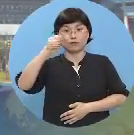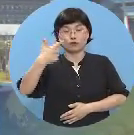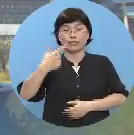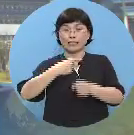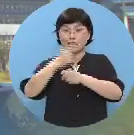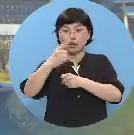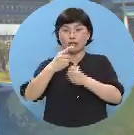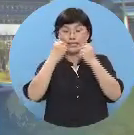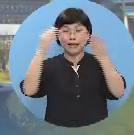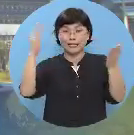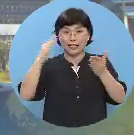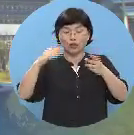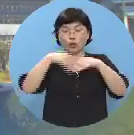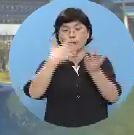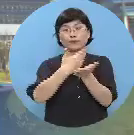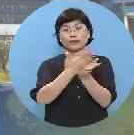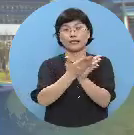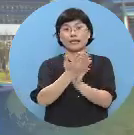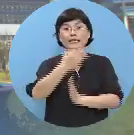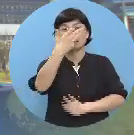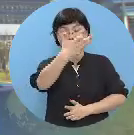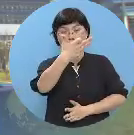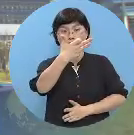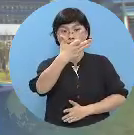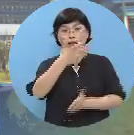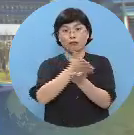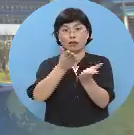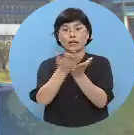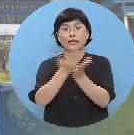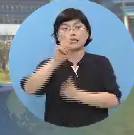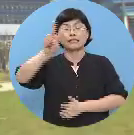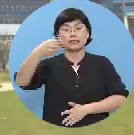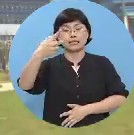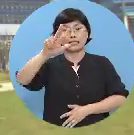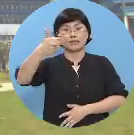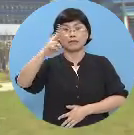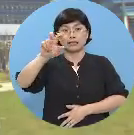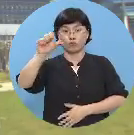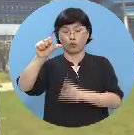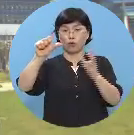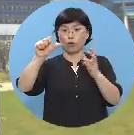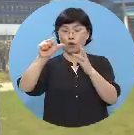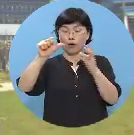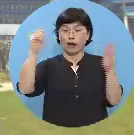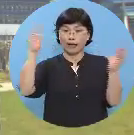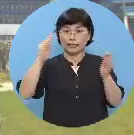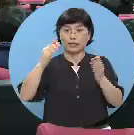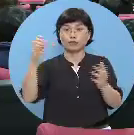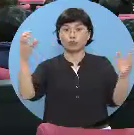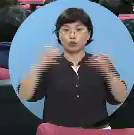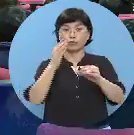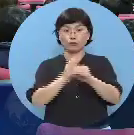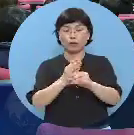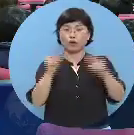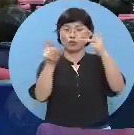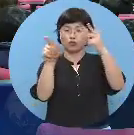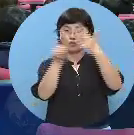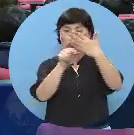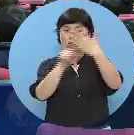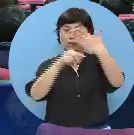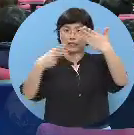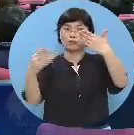2016학년도 신입생은 총 18개 학과에 725명을 모집합니다. 오는 9월 2일부터